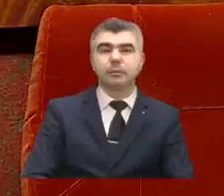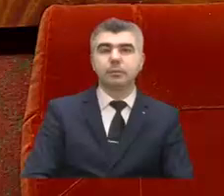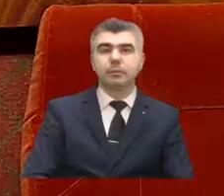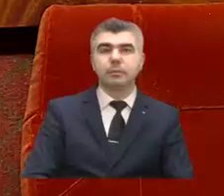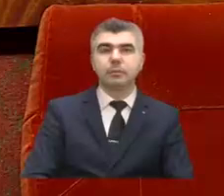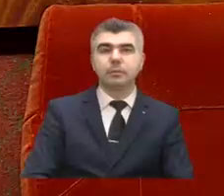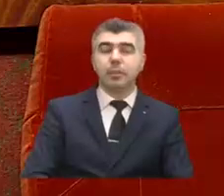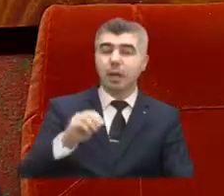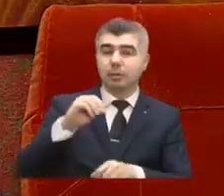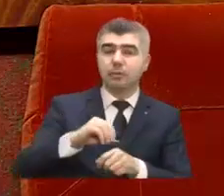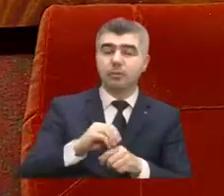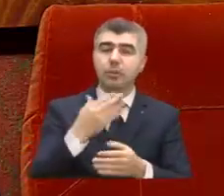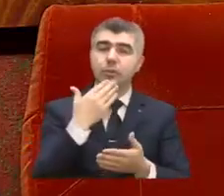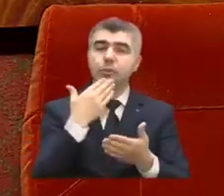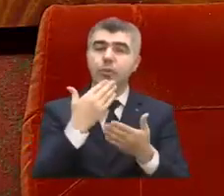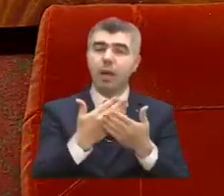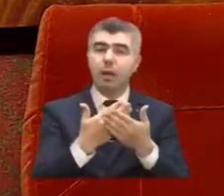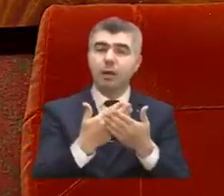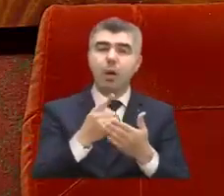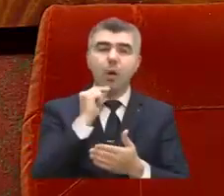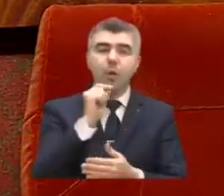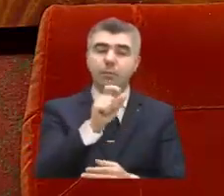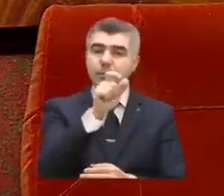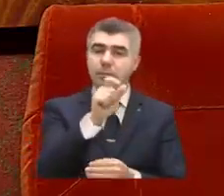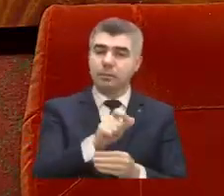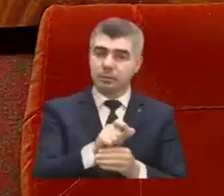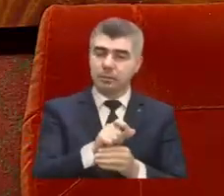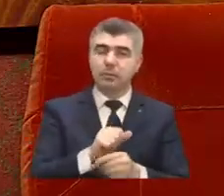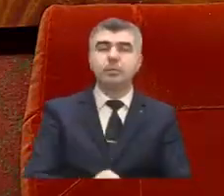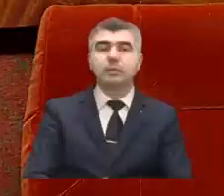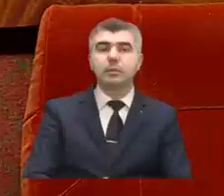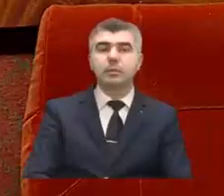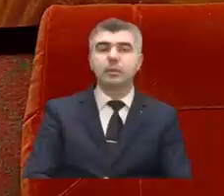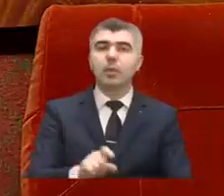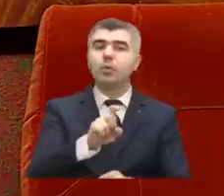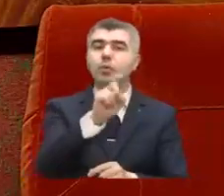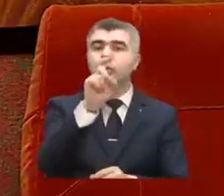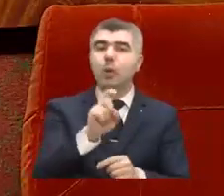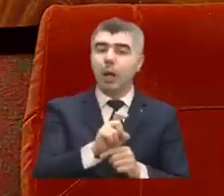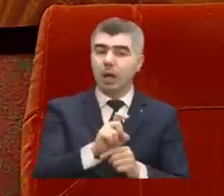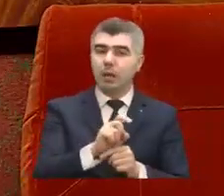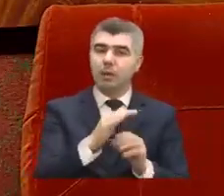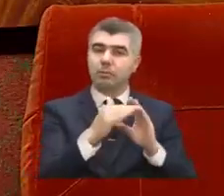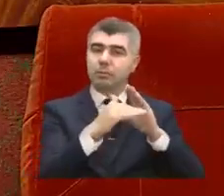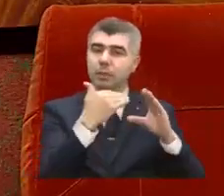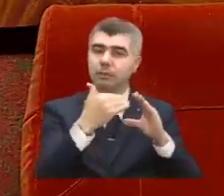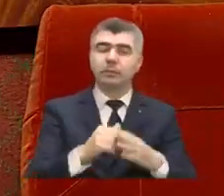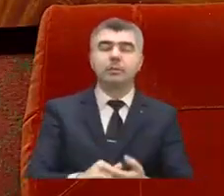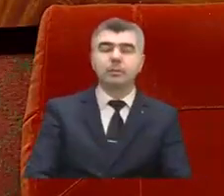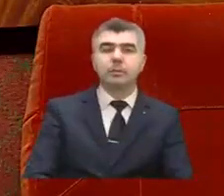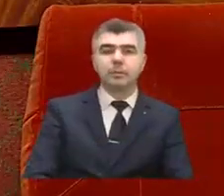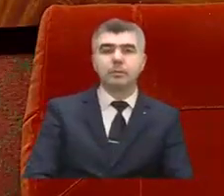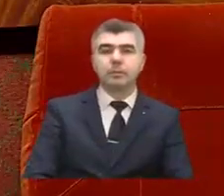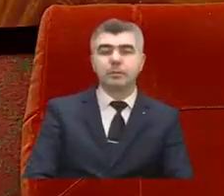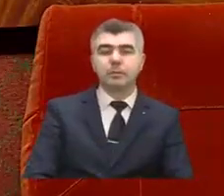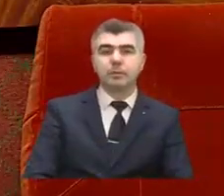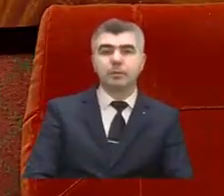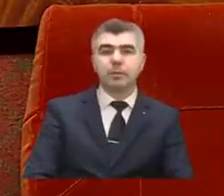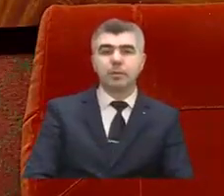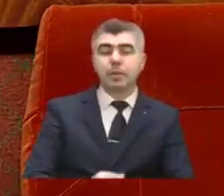فأود أن أشكر السيد النائب المحترم السيد عبد الحق مغار على طرحه هذا السؤال اللي